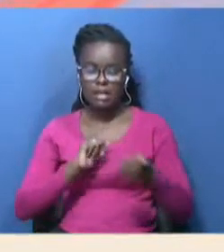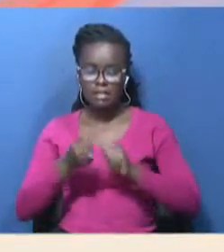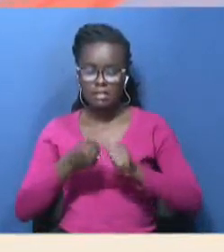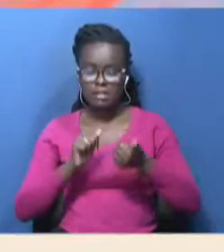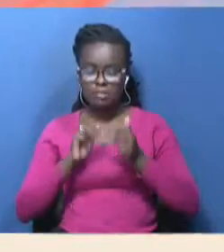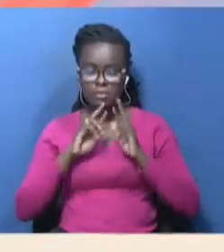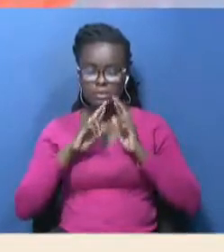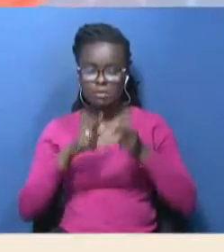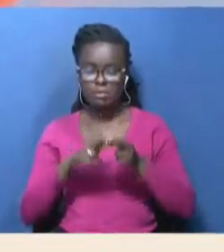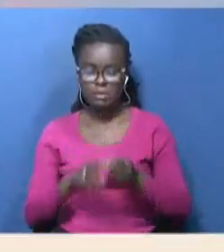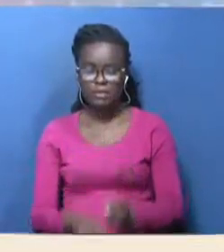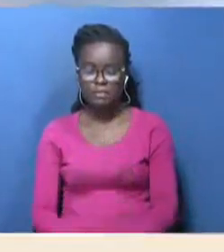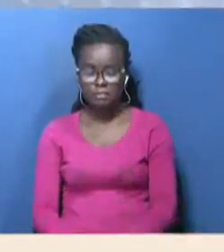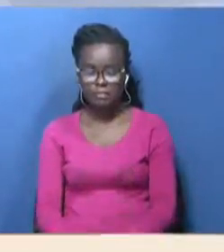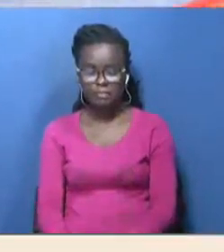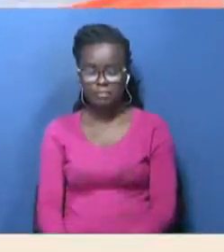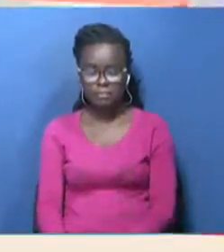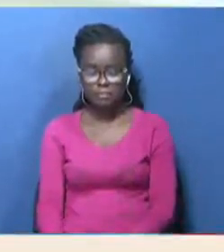mbĩtĩka iharo-inĩ.